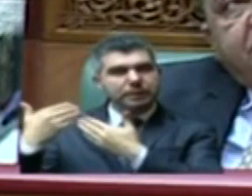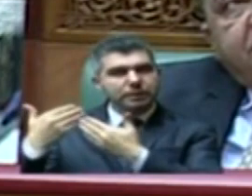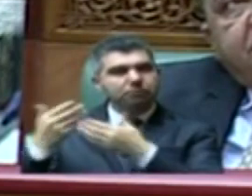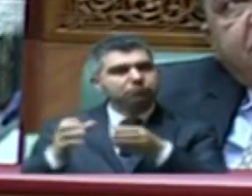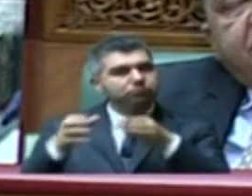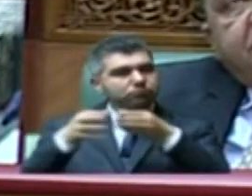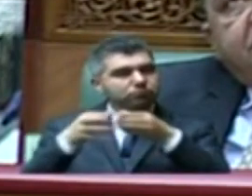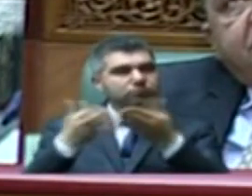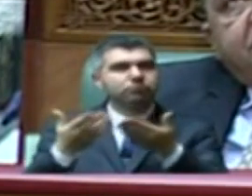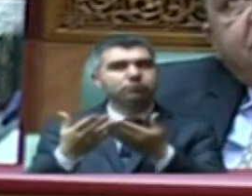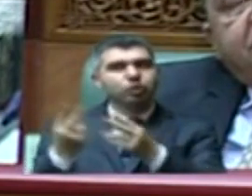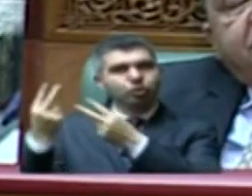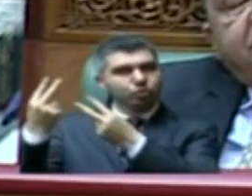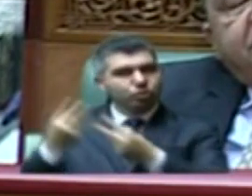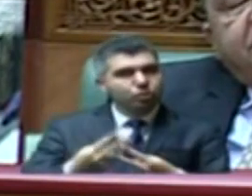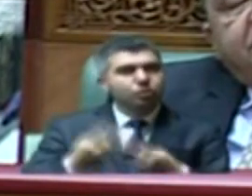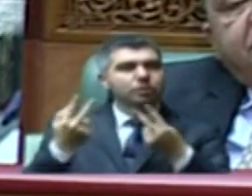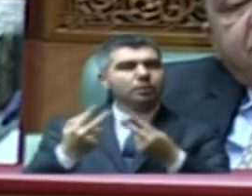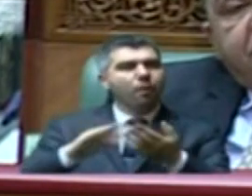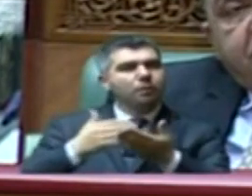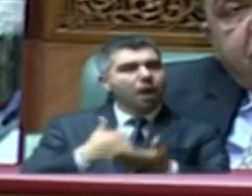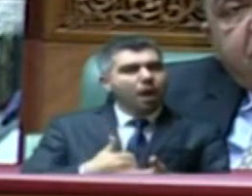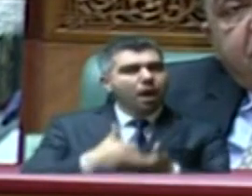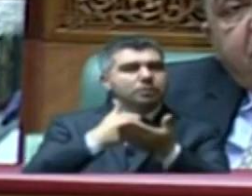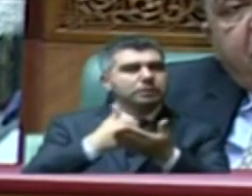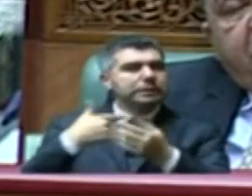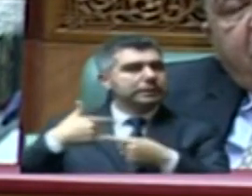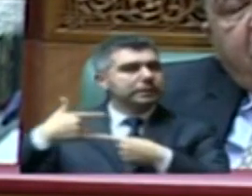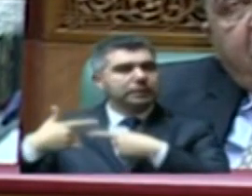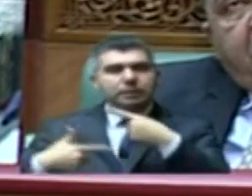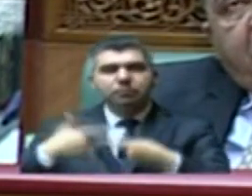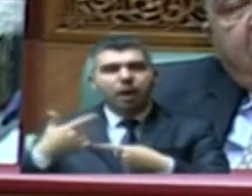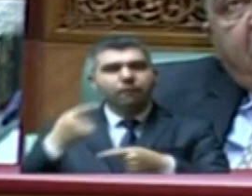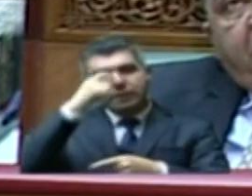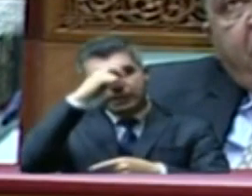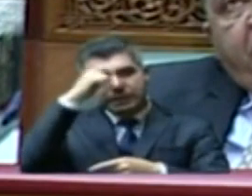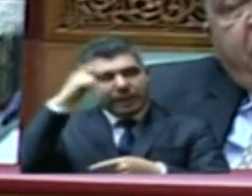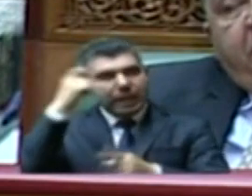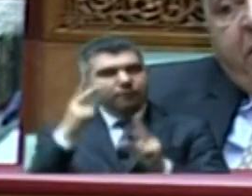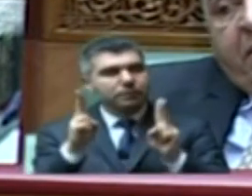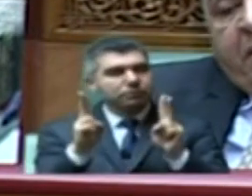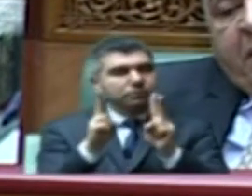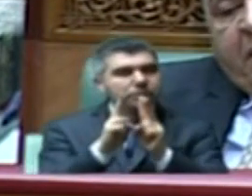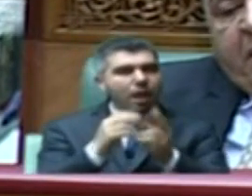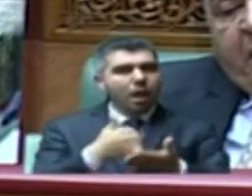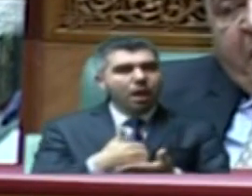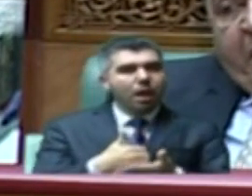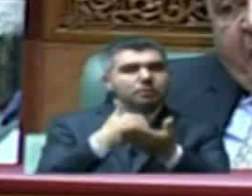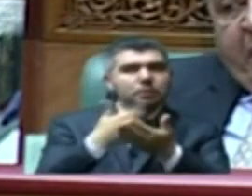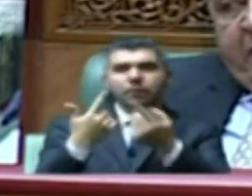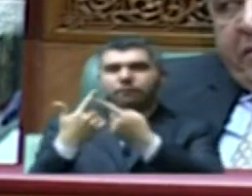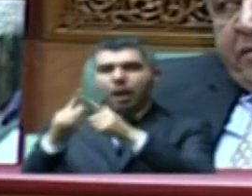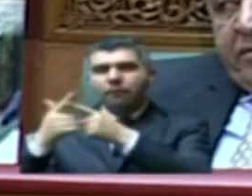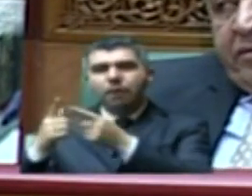وفي البلد المهجر، وفي العودة ديالهم إما بصفة موسمية أو بصفة دائمة، والمساعدة ديالهم على كل حال في عدد